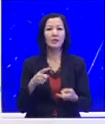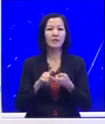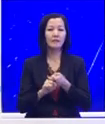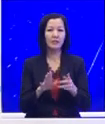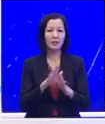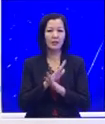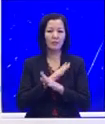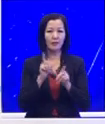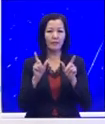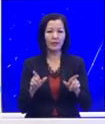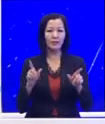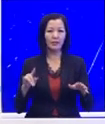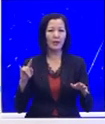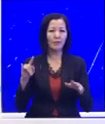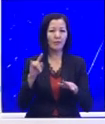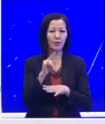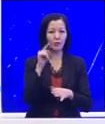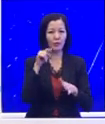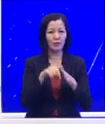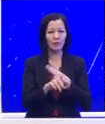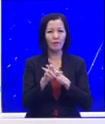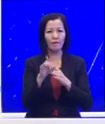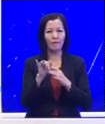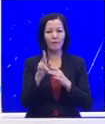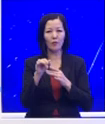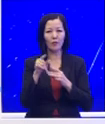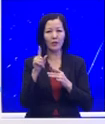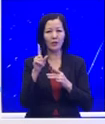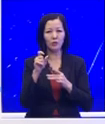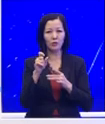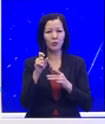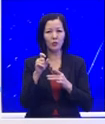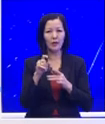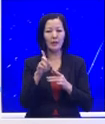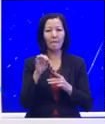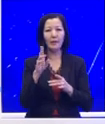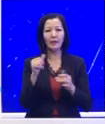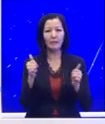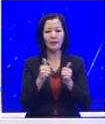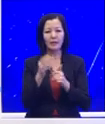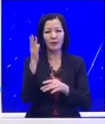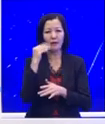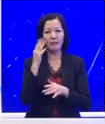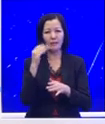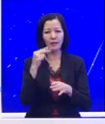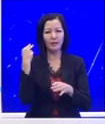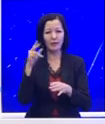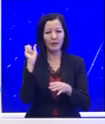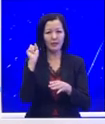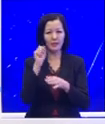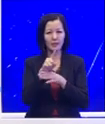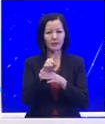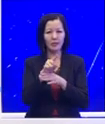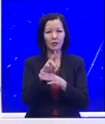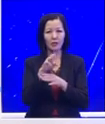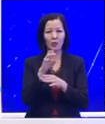В связи с гибелью пассажиров на борту самолета «Фокер-100» рейса авиакомпании «Бек Эйр» близ Алматы распоряжением президента Казахстана Касым